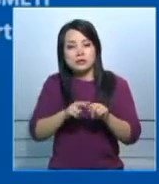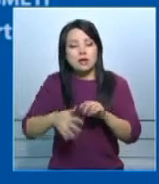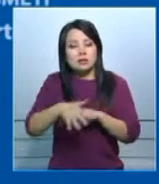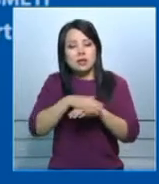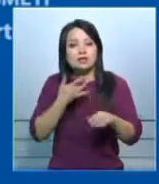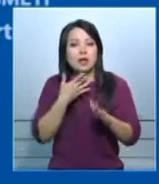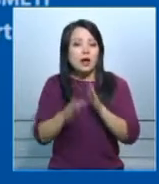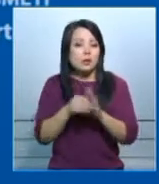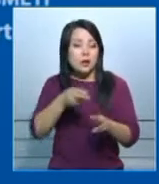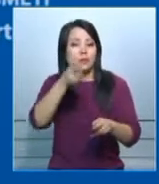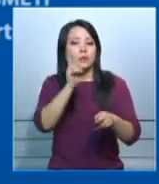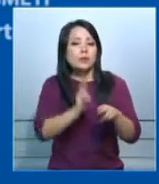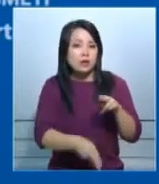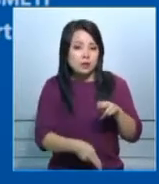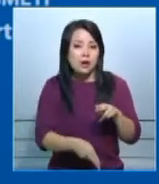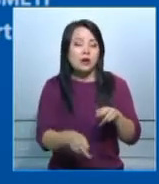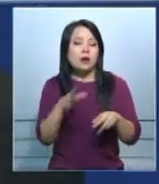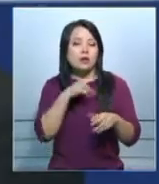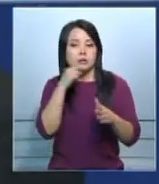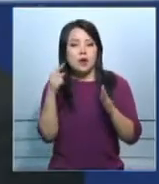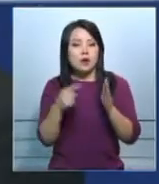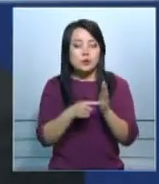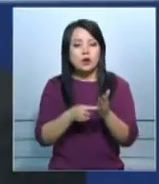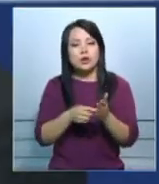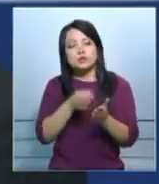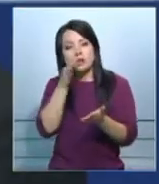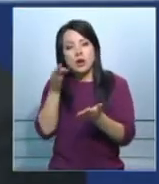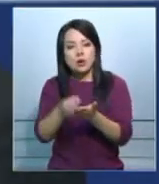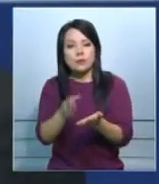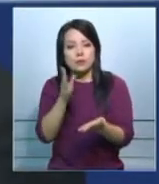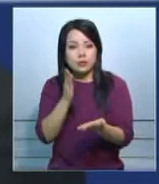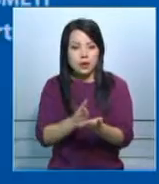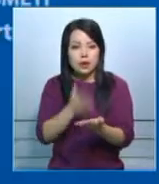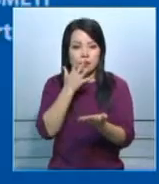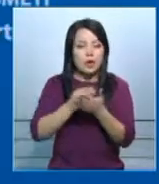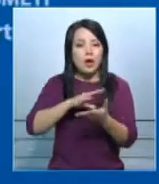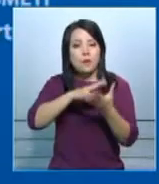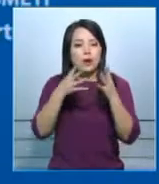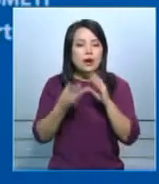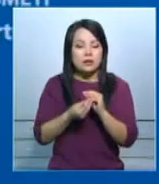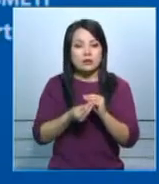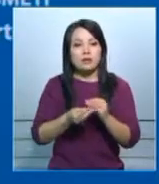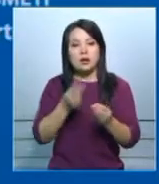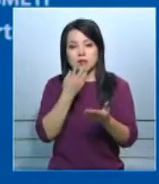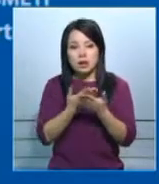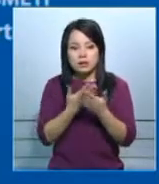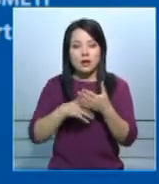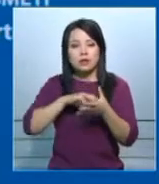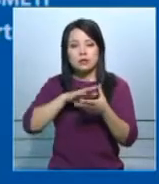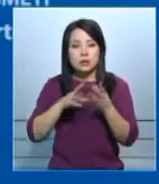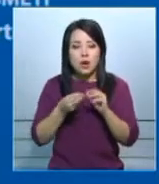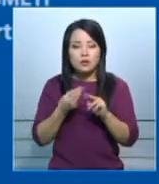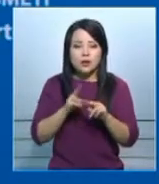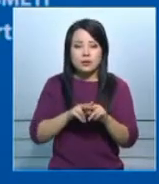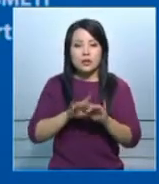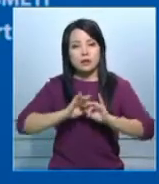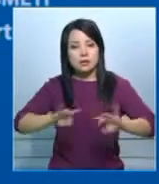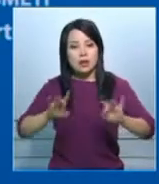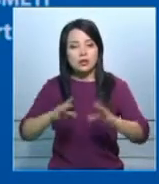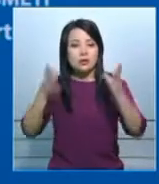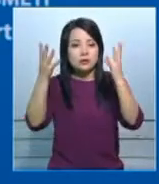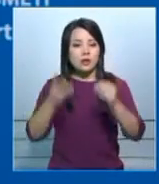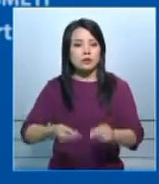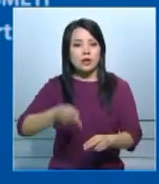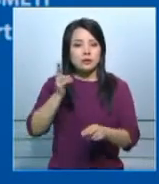дауыс беріп шыққаннан кейін сауалнамаға жауап береді. Барлық нәтижелері тек қане жалпылама түрде күннің